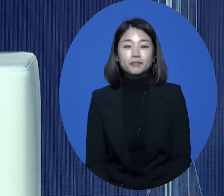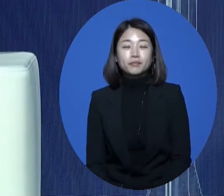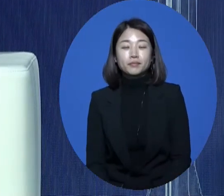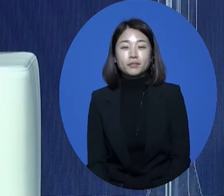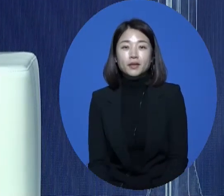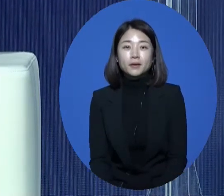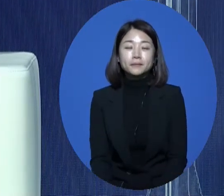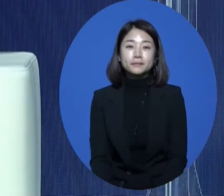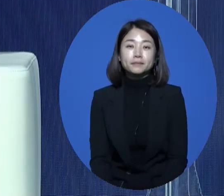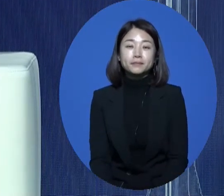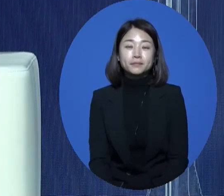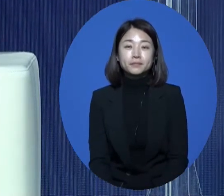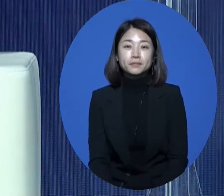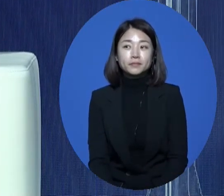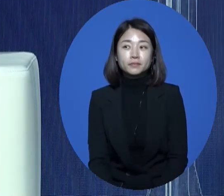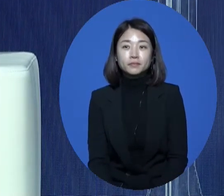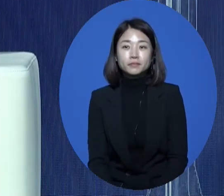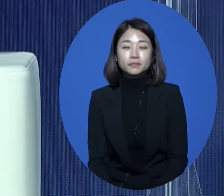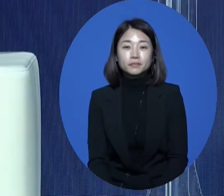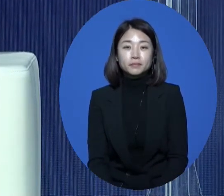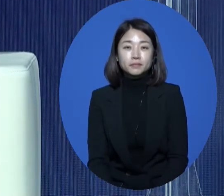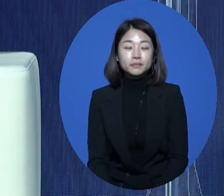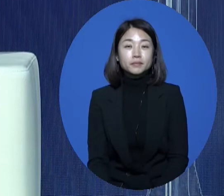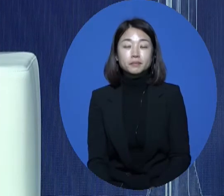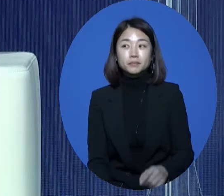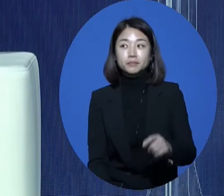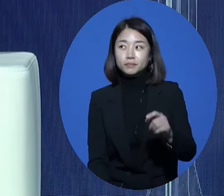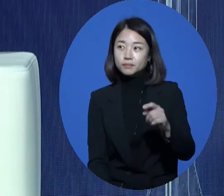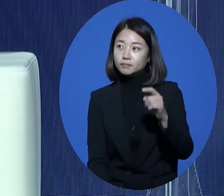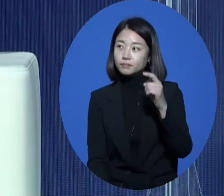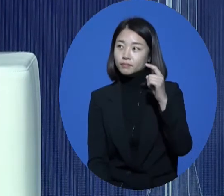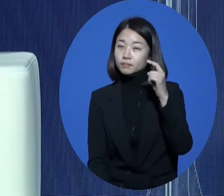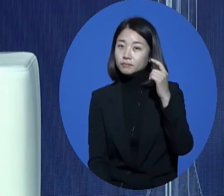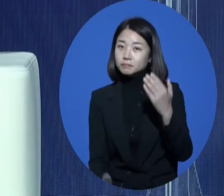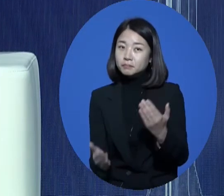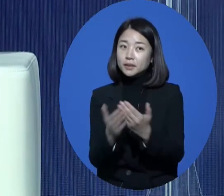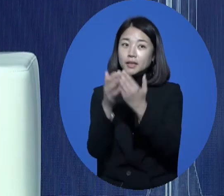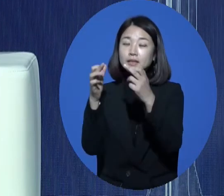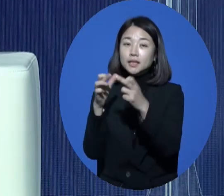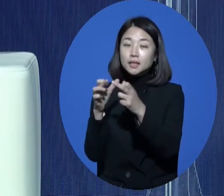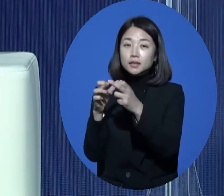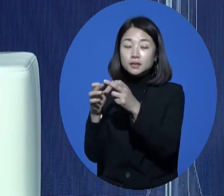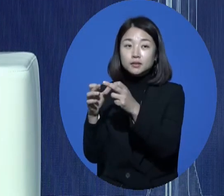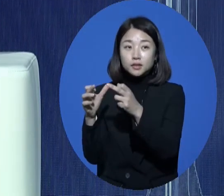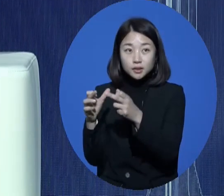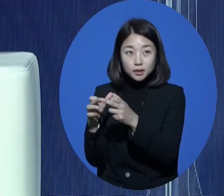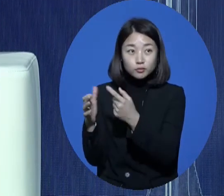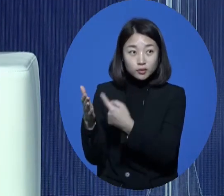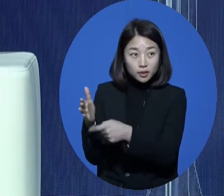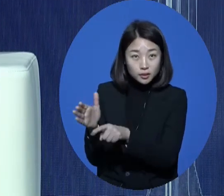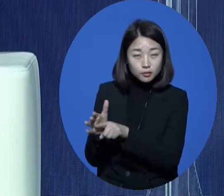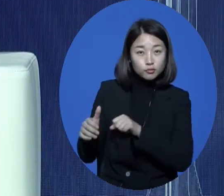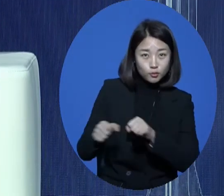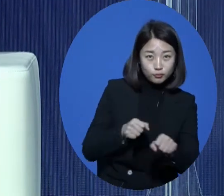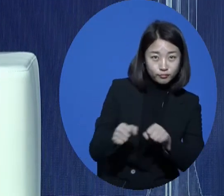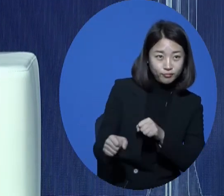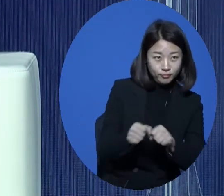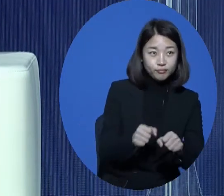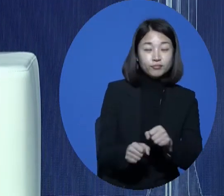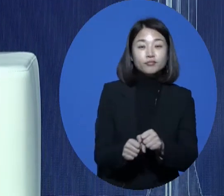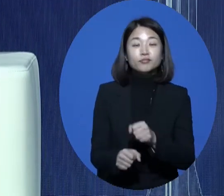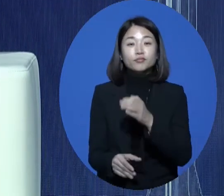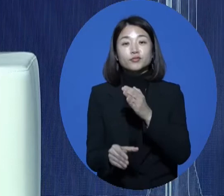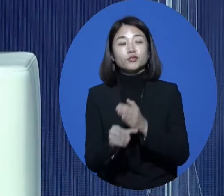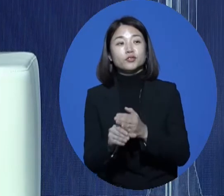현장에서 발달 장애인들과 그 가족의 권익을 옹호하면서 열심히 활동해 계신 우리